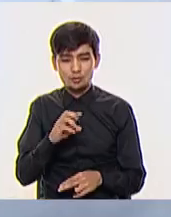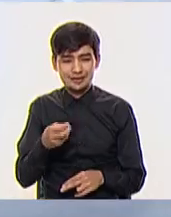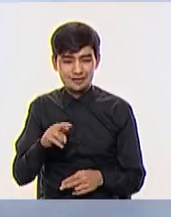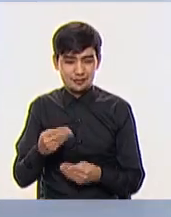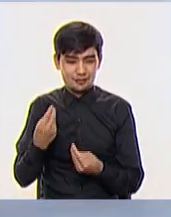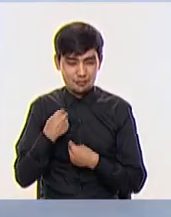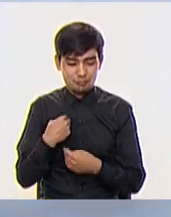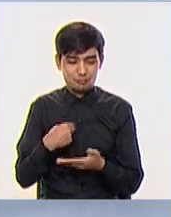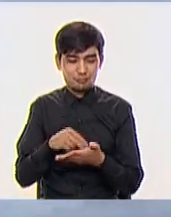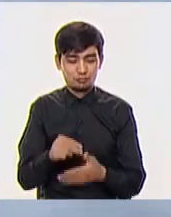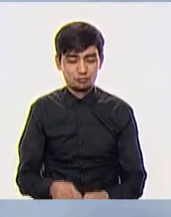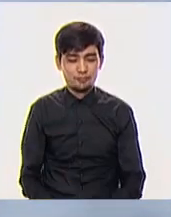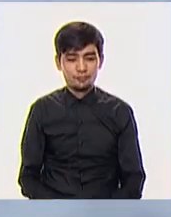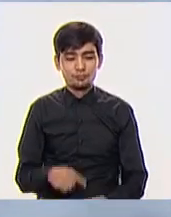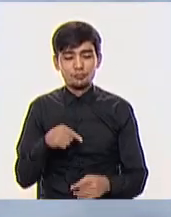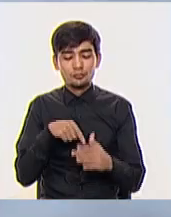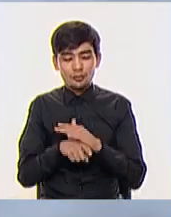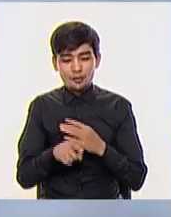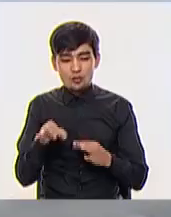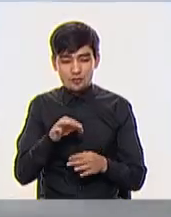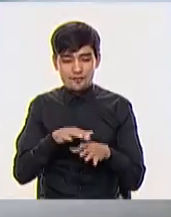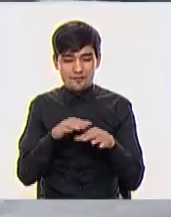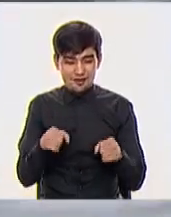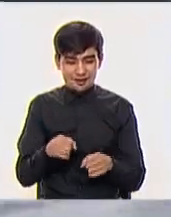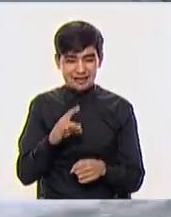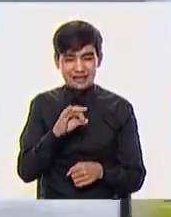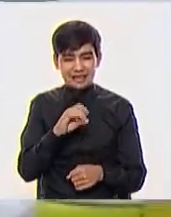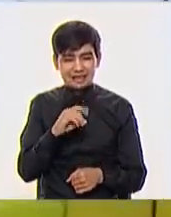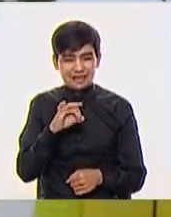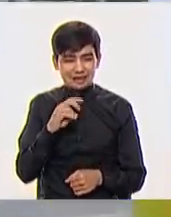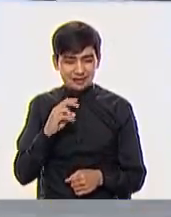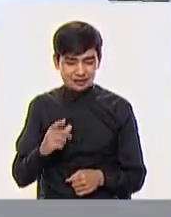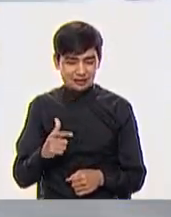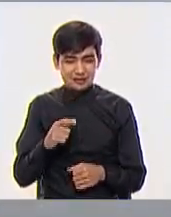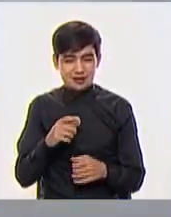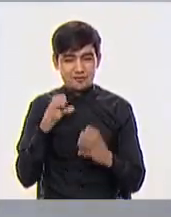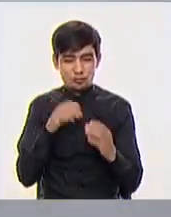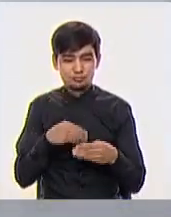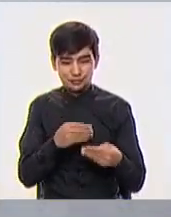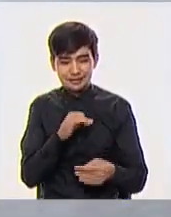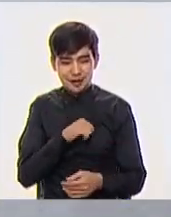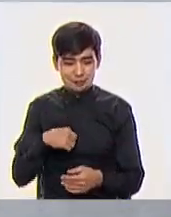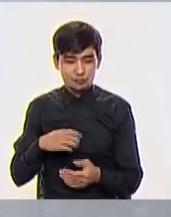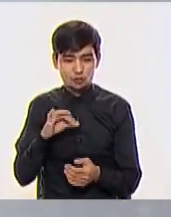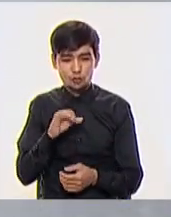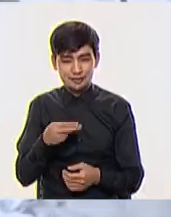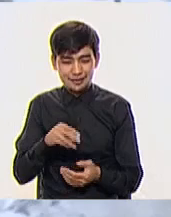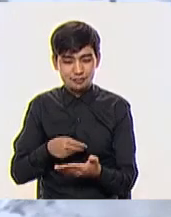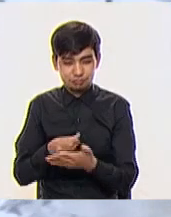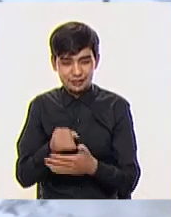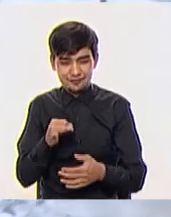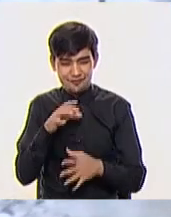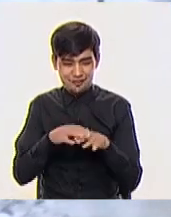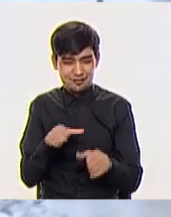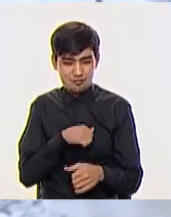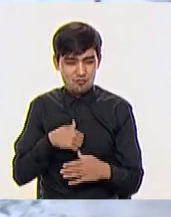төленеді. Айналып келгенде жергілікті билік лизингке беретін автобустарға өздері субсидия төлеп, қарыздарын жабуға көмектесетін көрінеді.